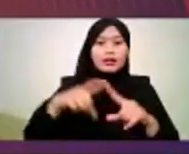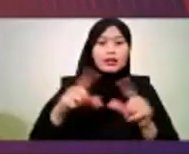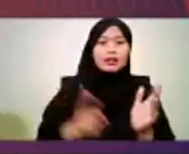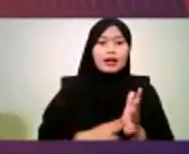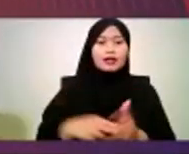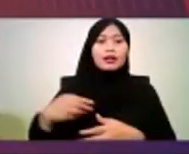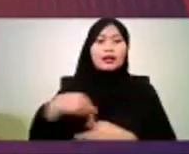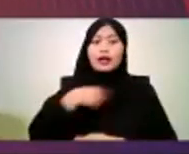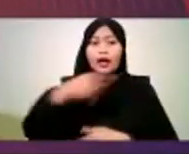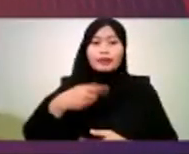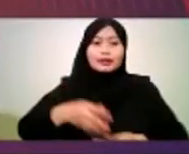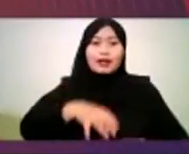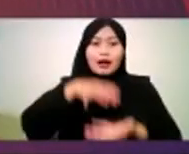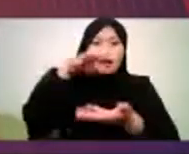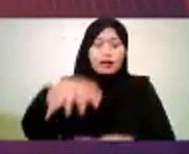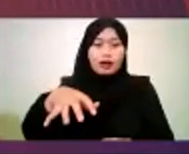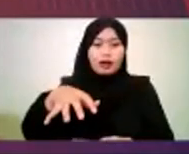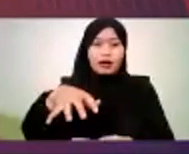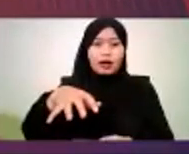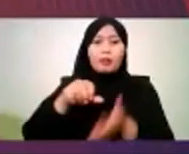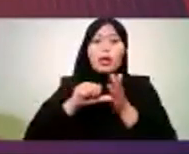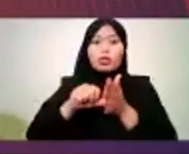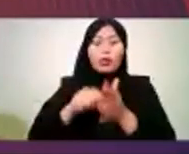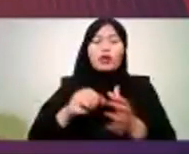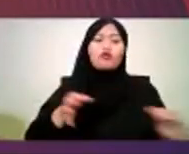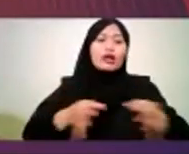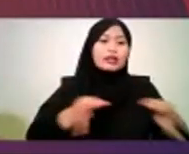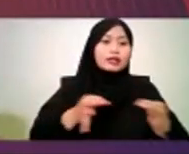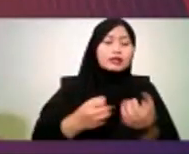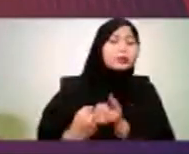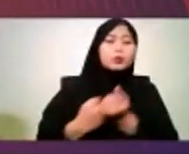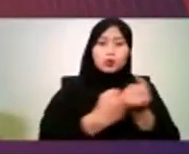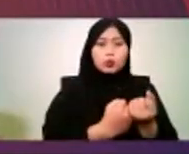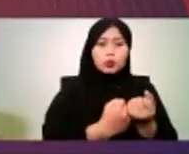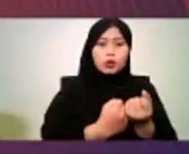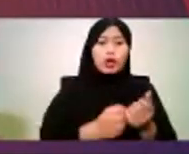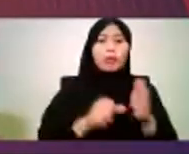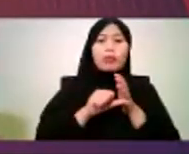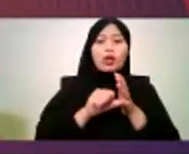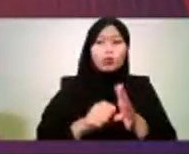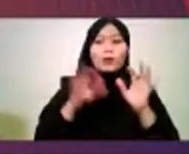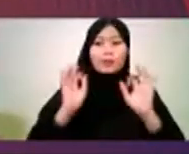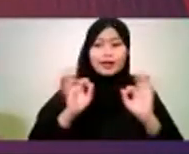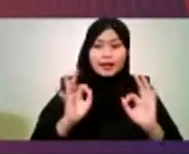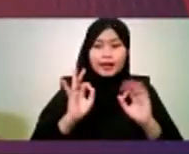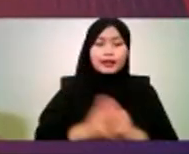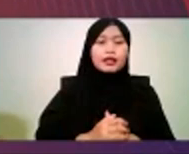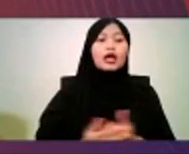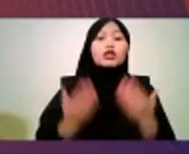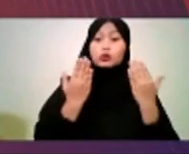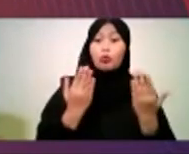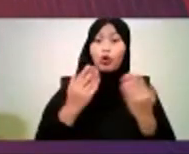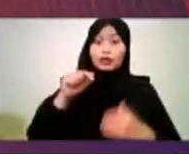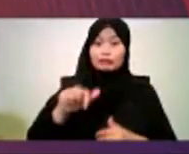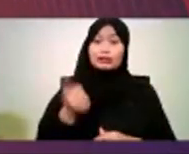program sosial Bangun Desa berupa fasilitas penunjang bantuan pendidikan sebagai ini